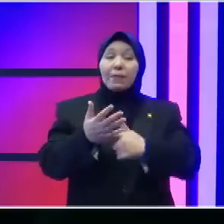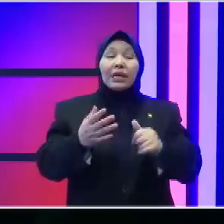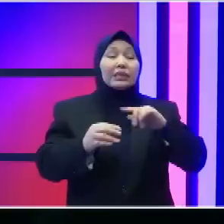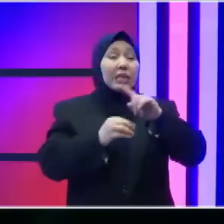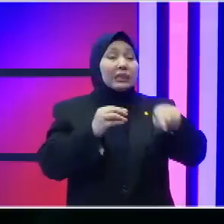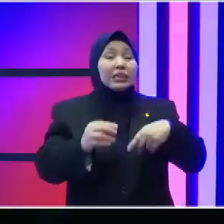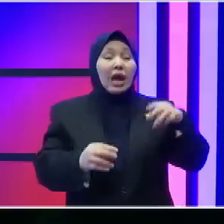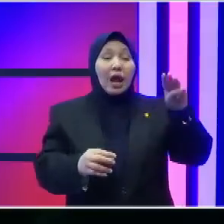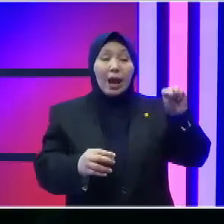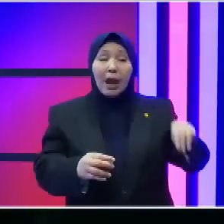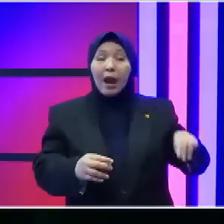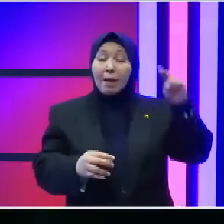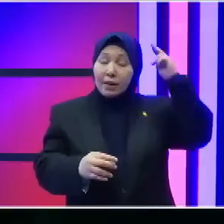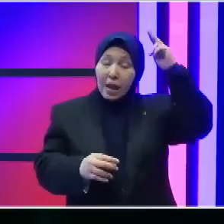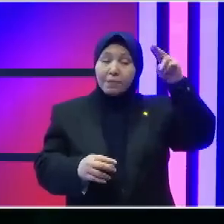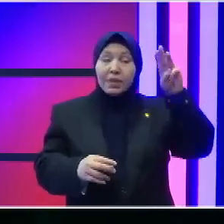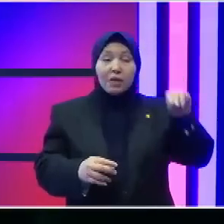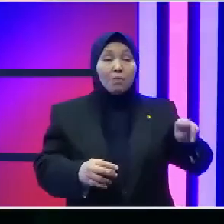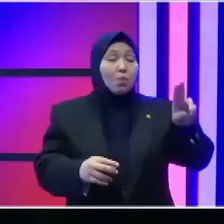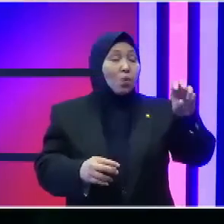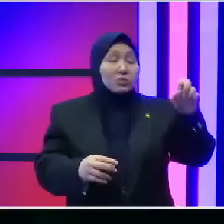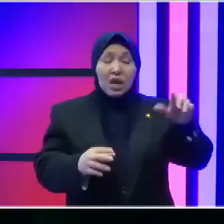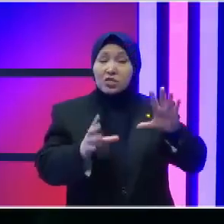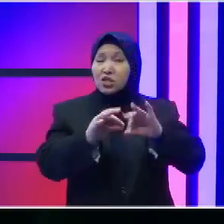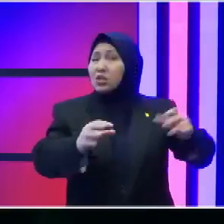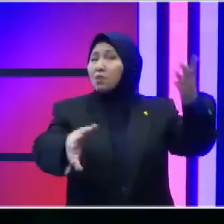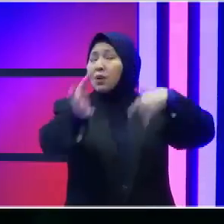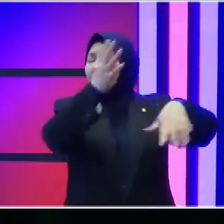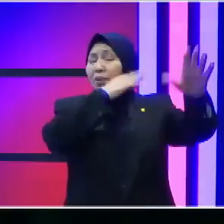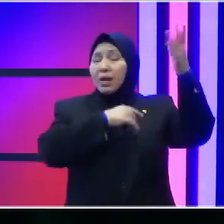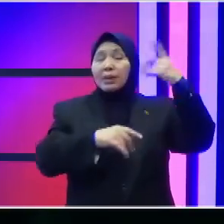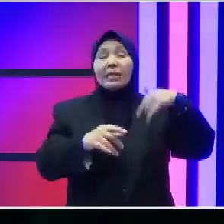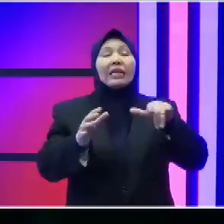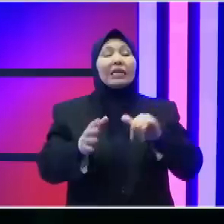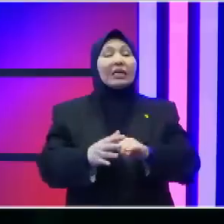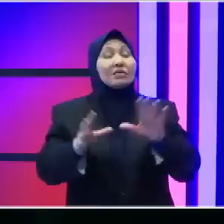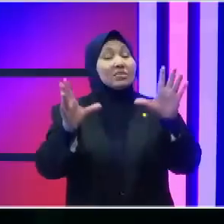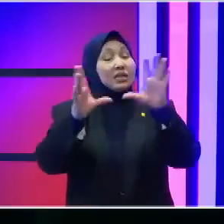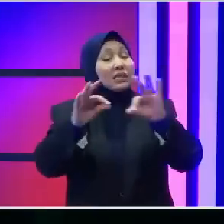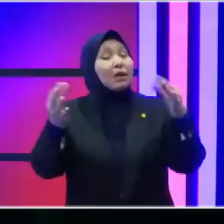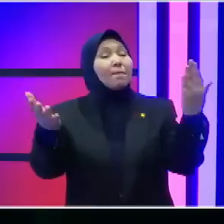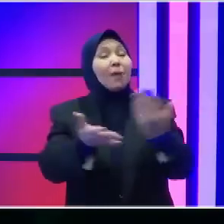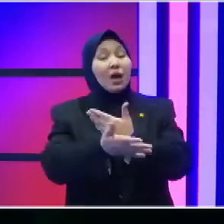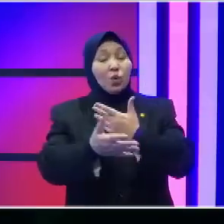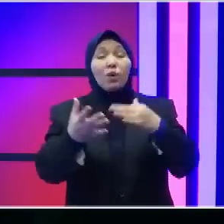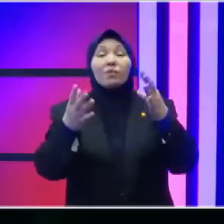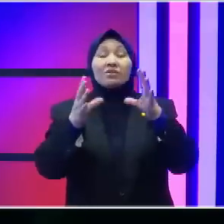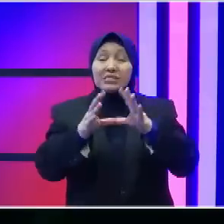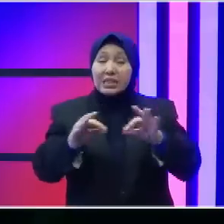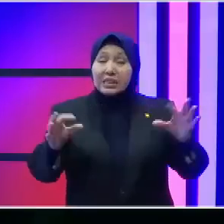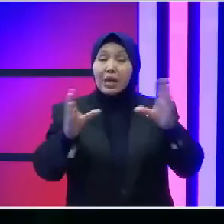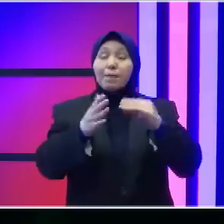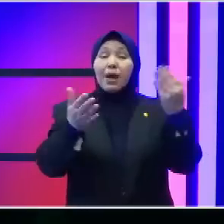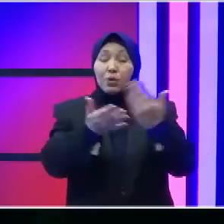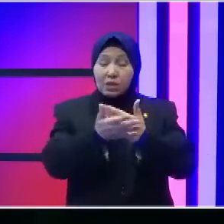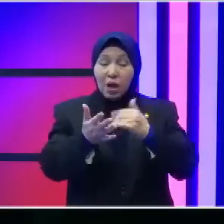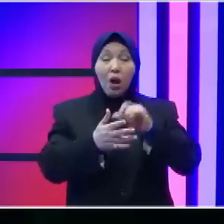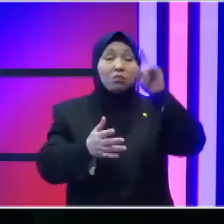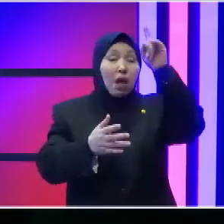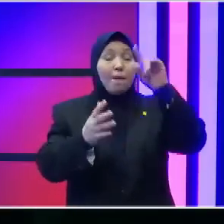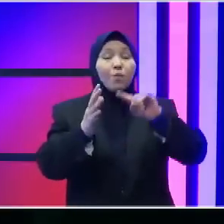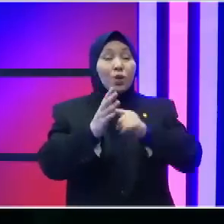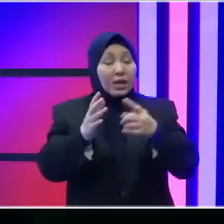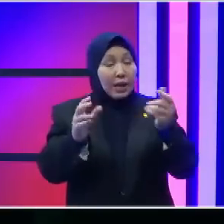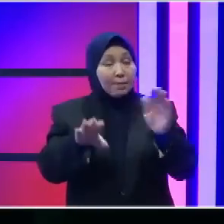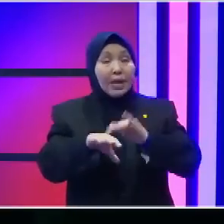Musa? Ini kisah dah berapa ribu tahun. Tapi Allah cakap ini berita terkini, dan berita terkini itu Allah mulakan dengan